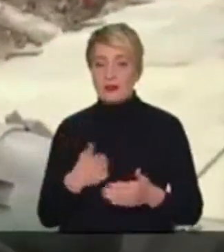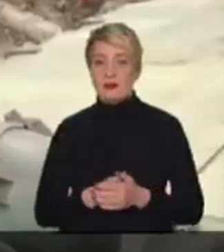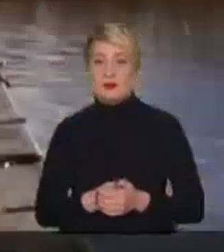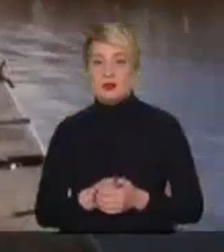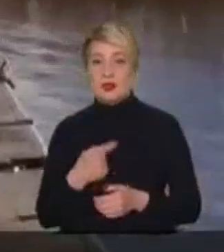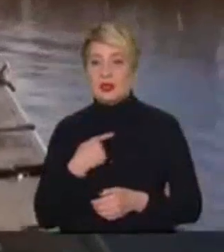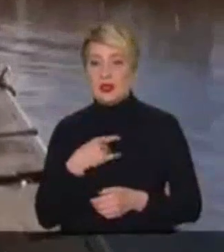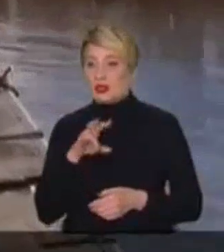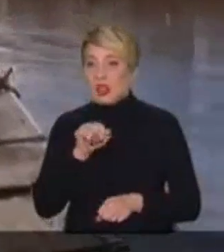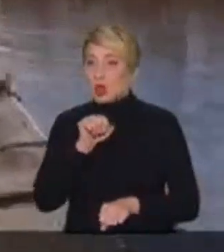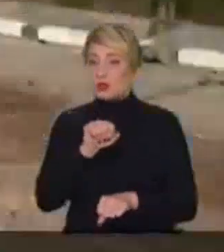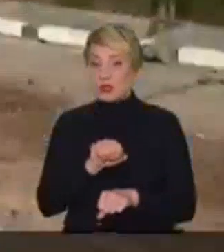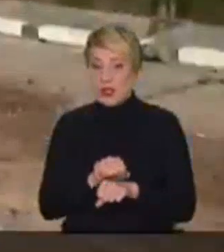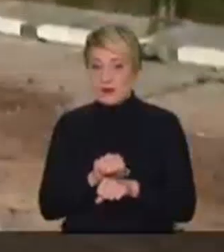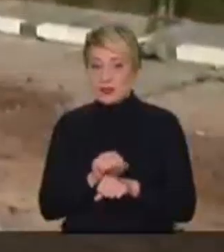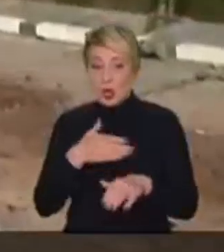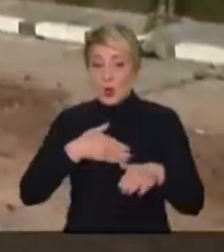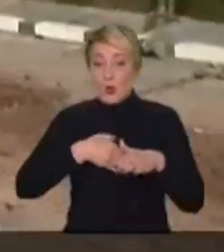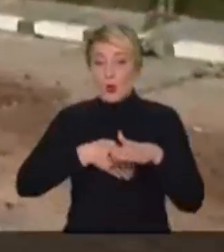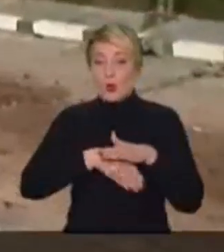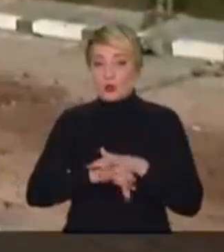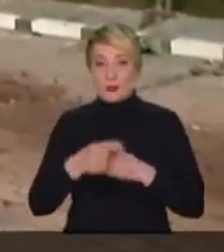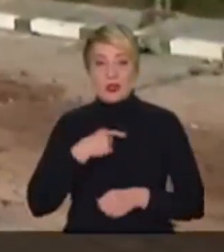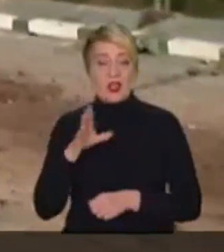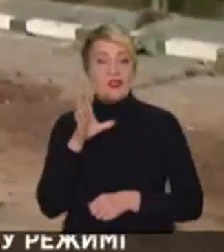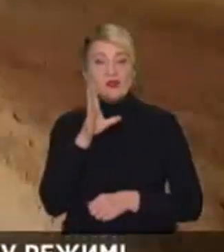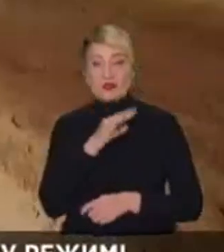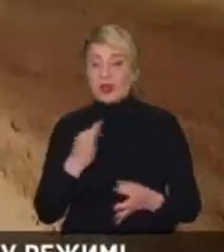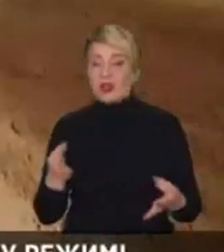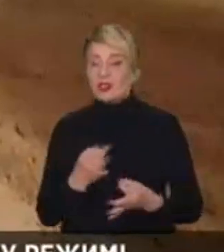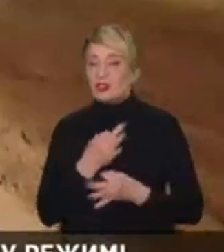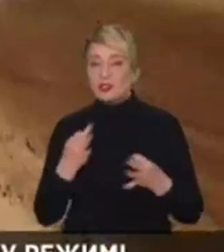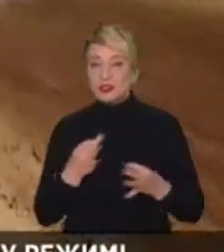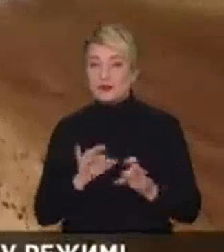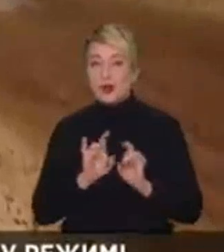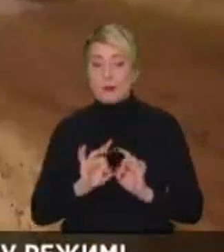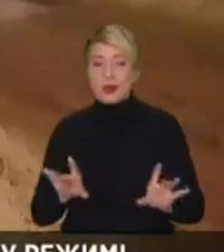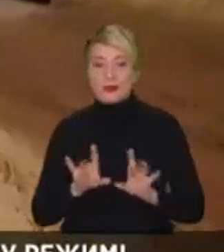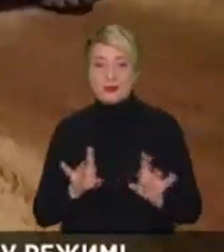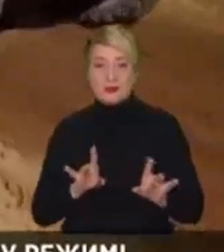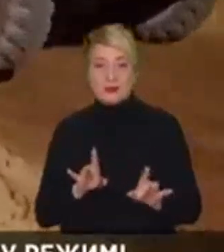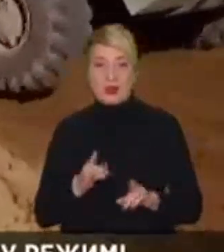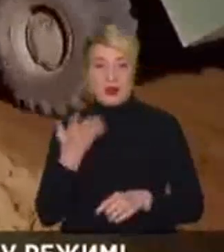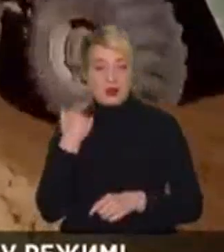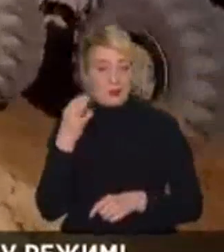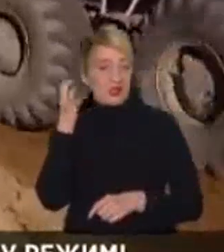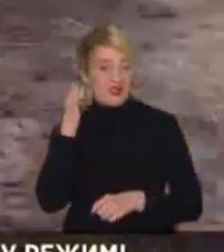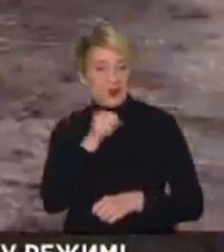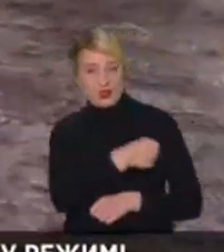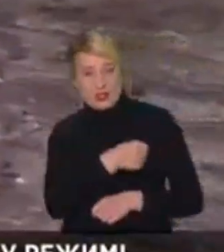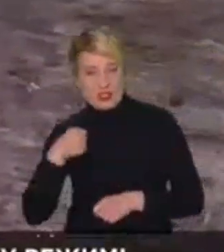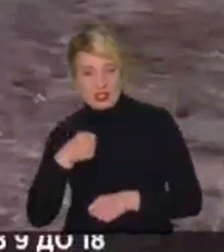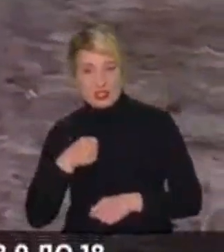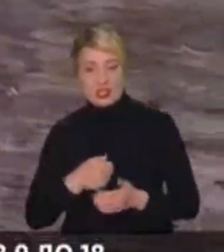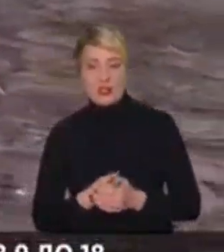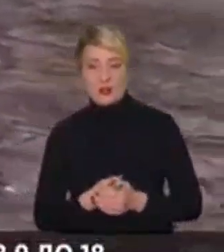пошла дальше. Я не успела ничего понять, как меня за волосы затащили